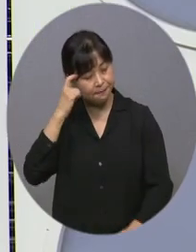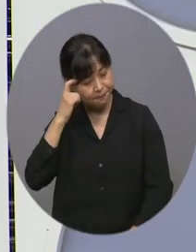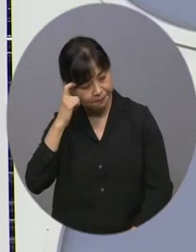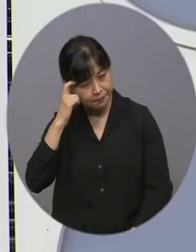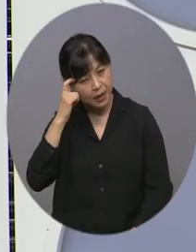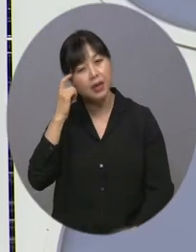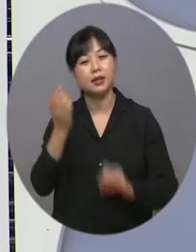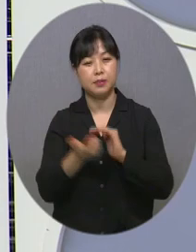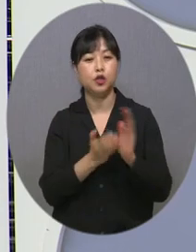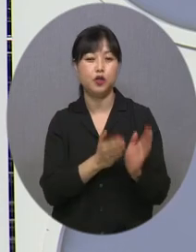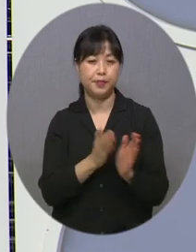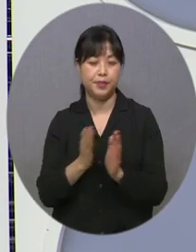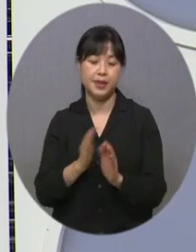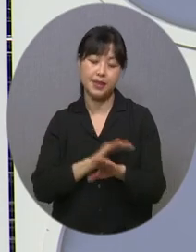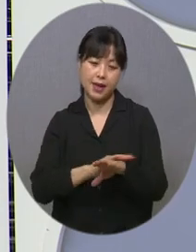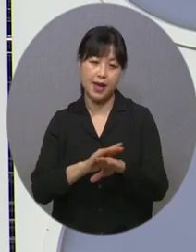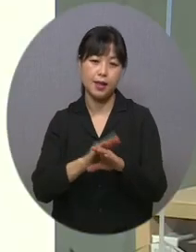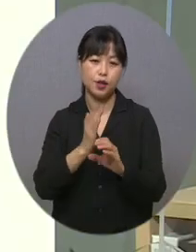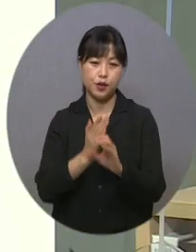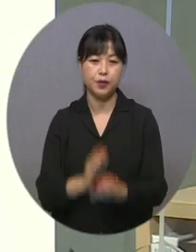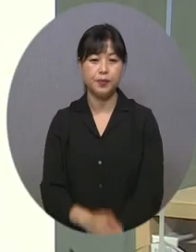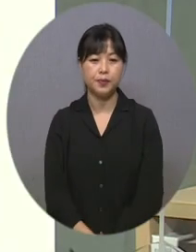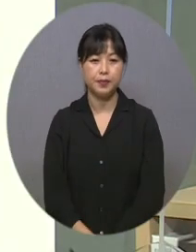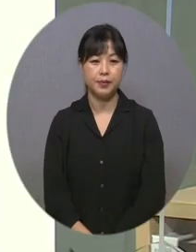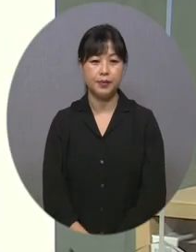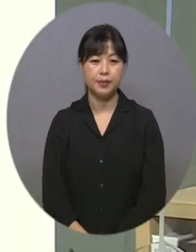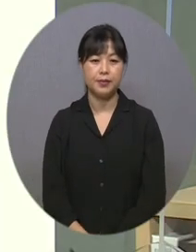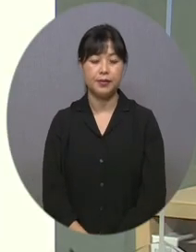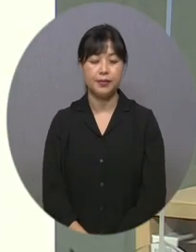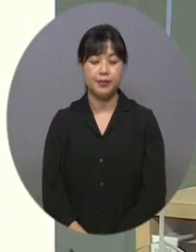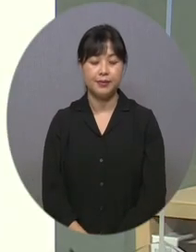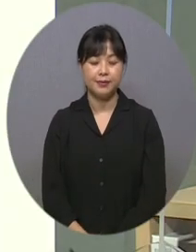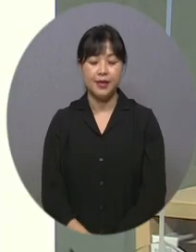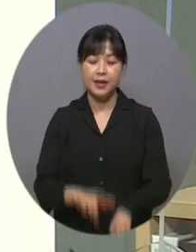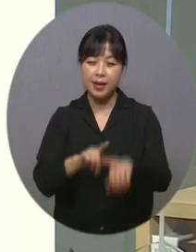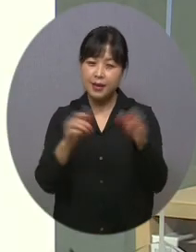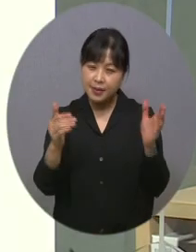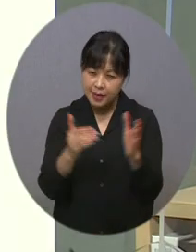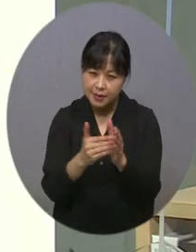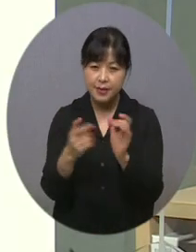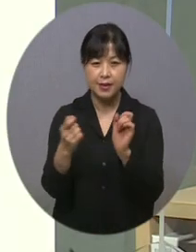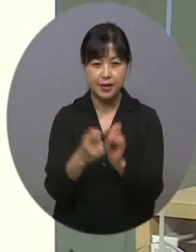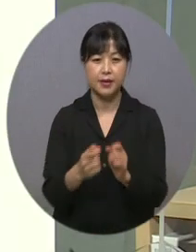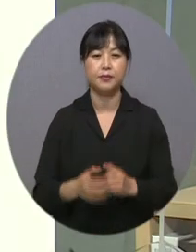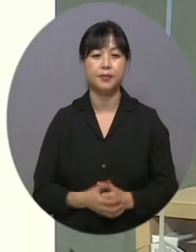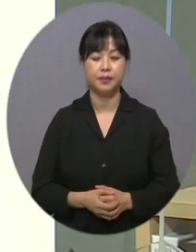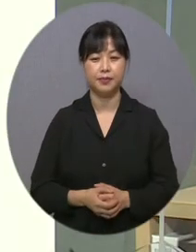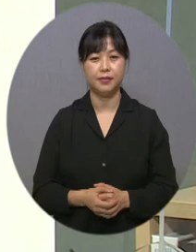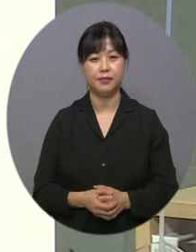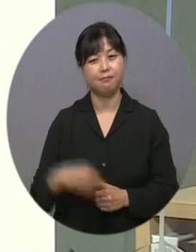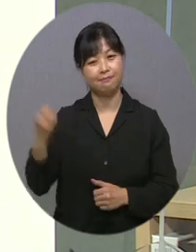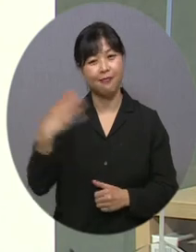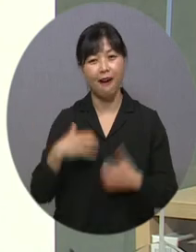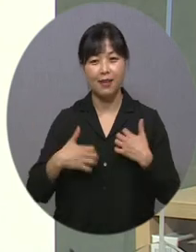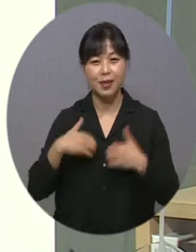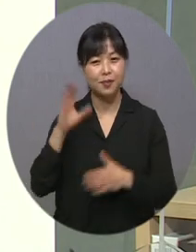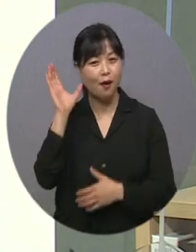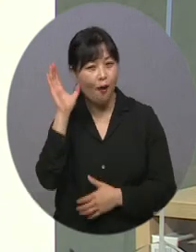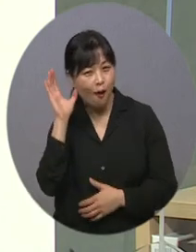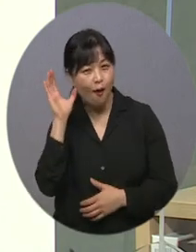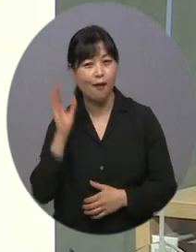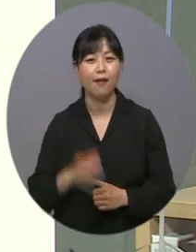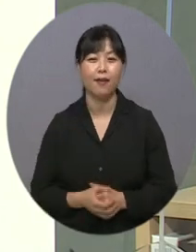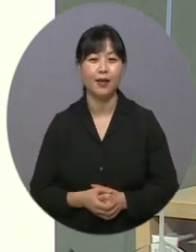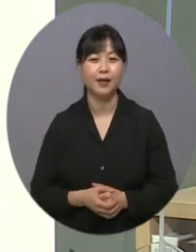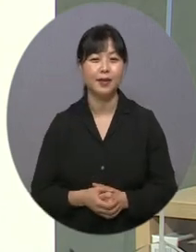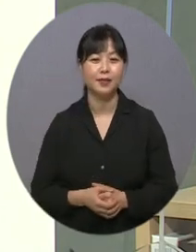저희들이 준비를 잘 하고 있습니다. 네. 네, 이제 시간이 얼충 돼 가는데 예. 예, 재밌는 얘기를 듣다 보니까